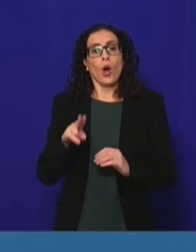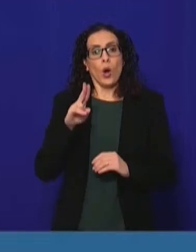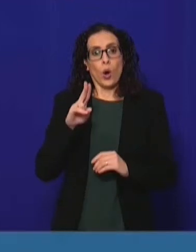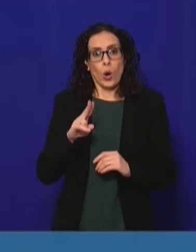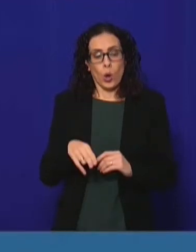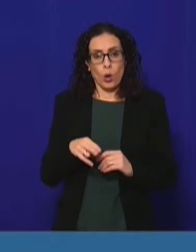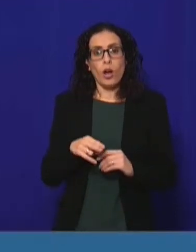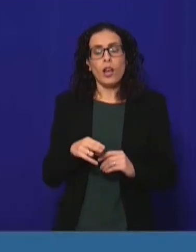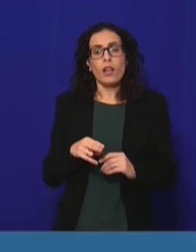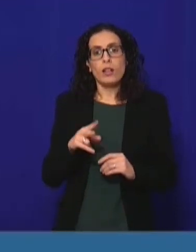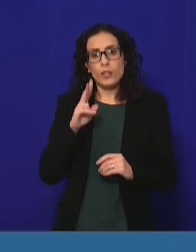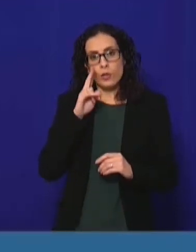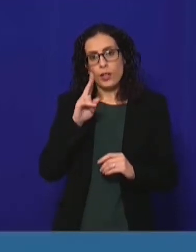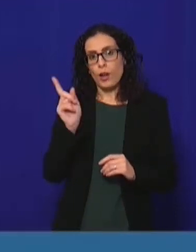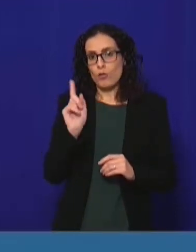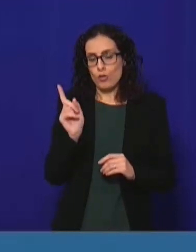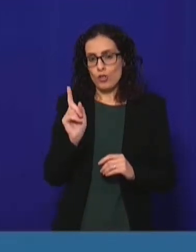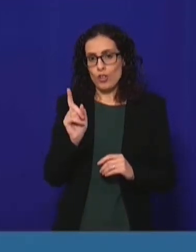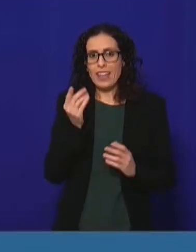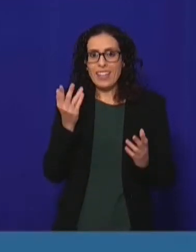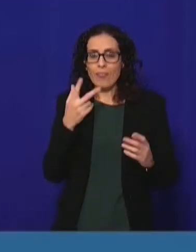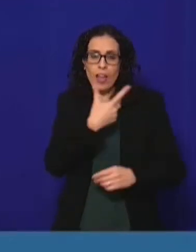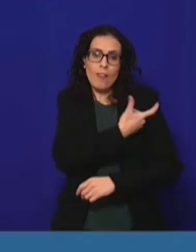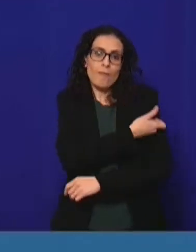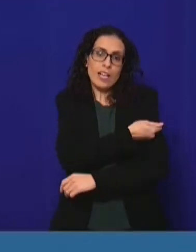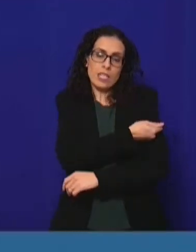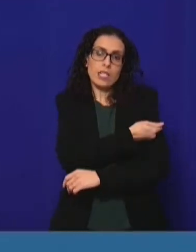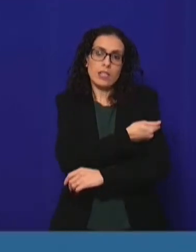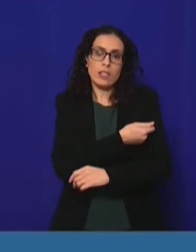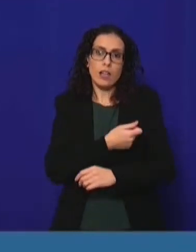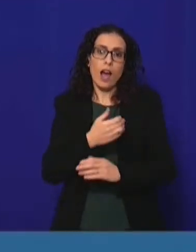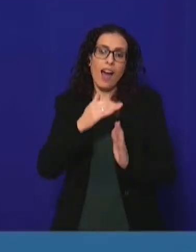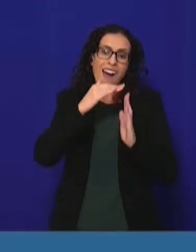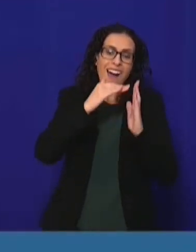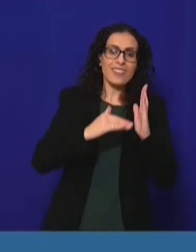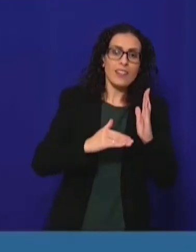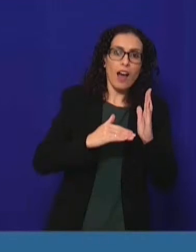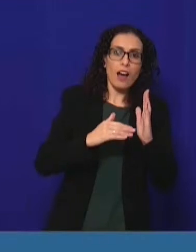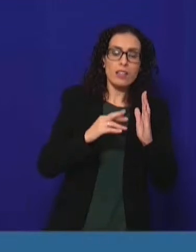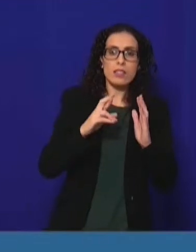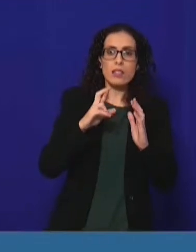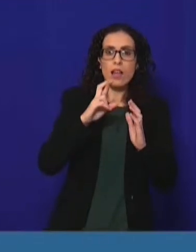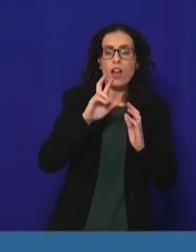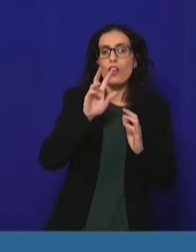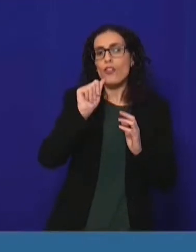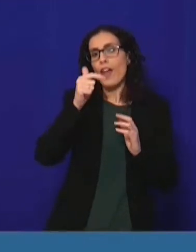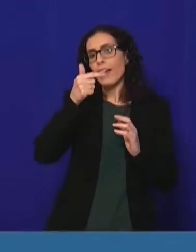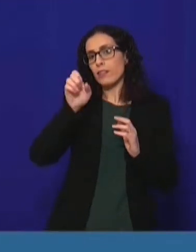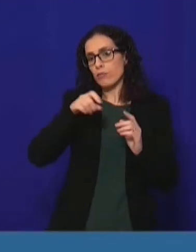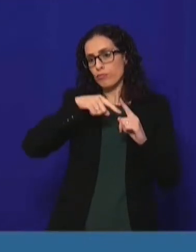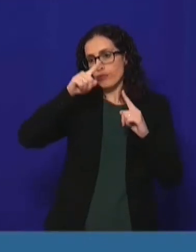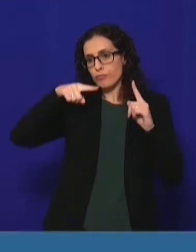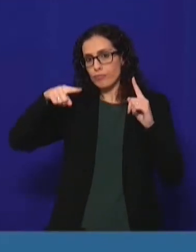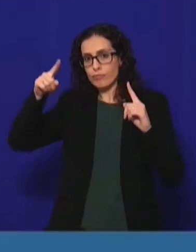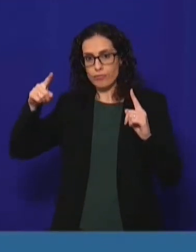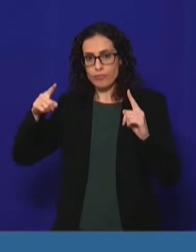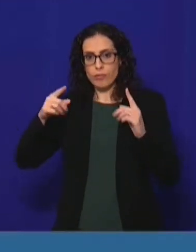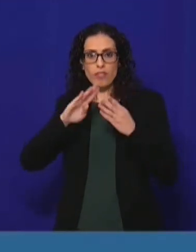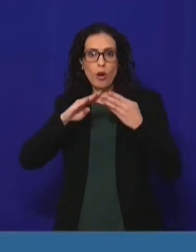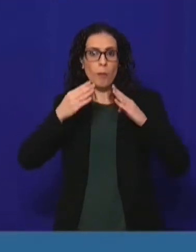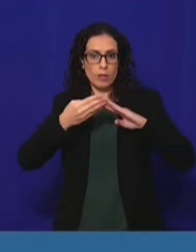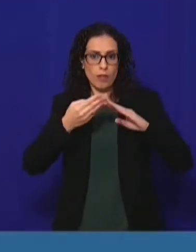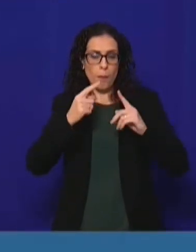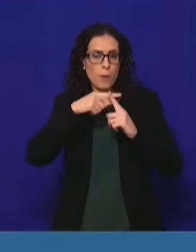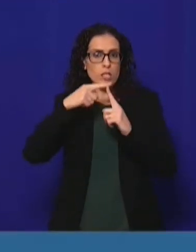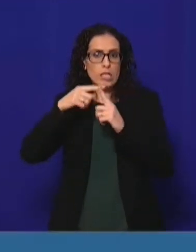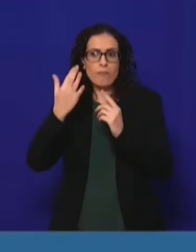ħafna kif din il-vaccine ħatkun qiegħda propju tnaqqas ir-rata ta' trasmissjoni fil-komunità. L-għoda l-fatturi kollha